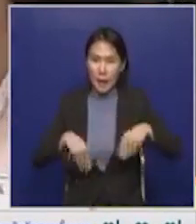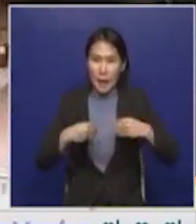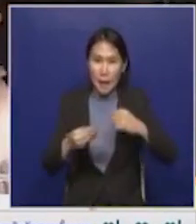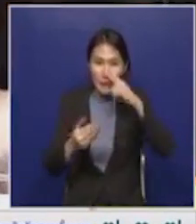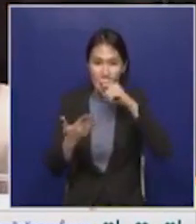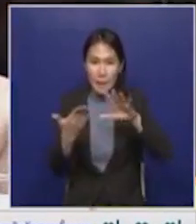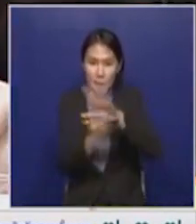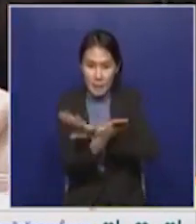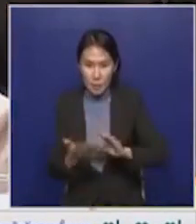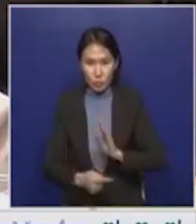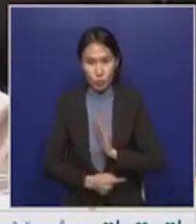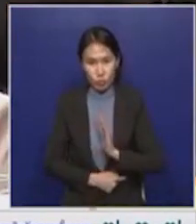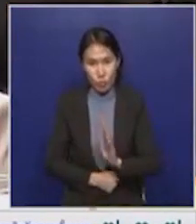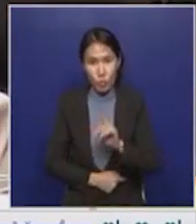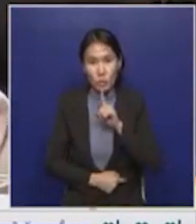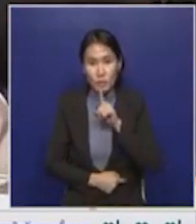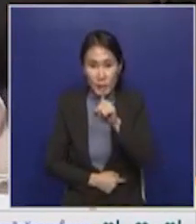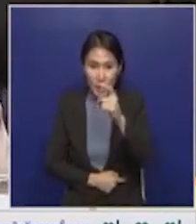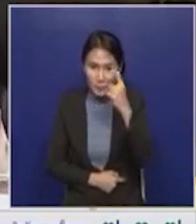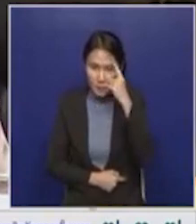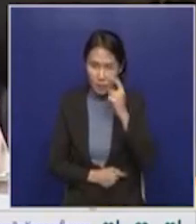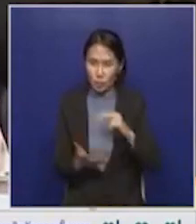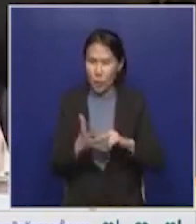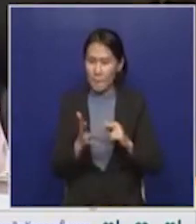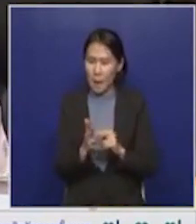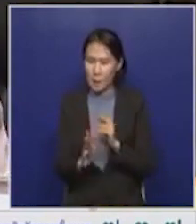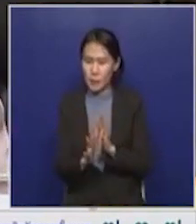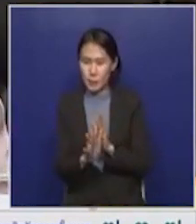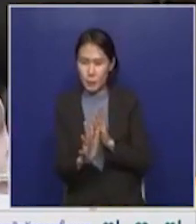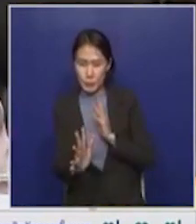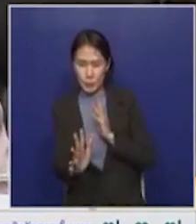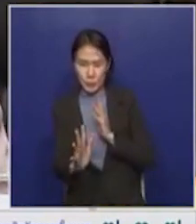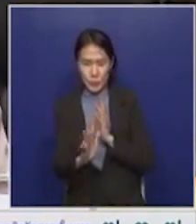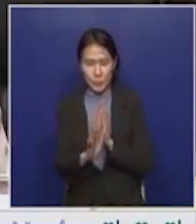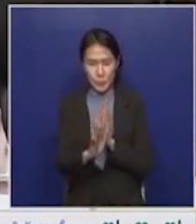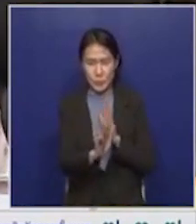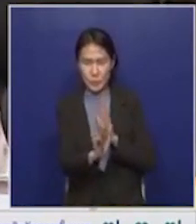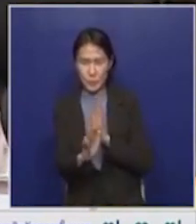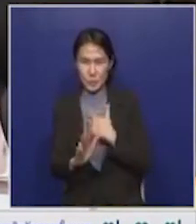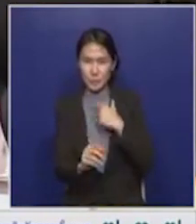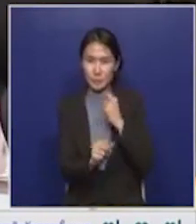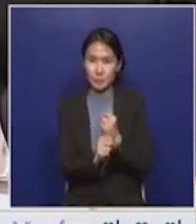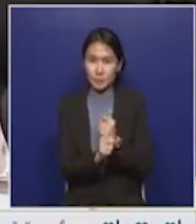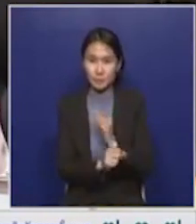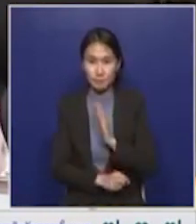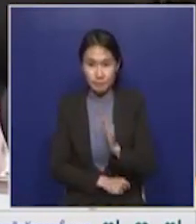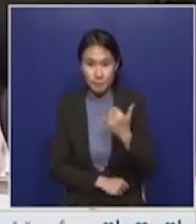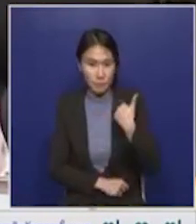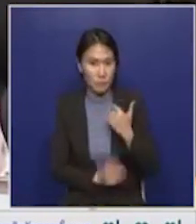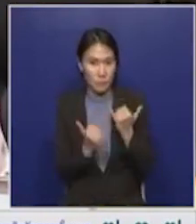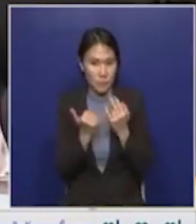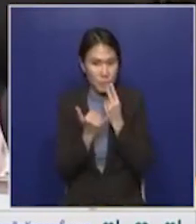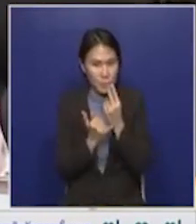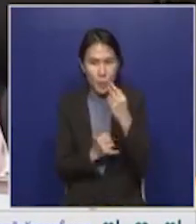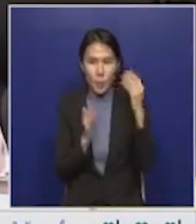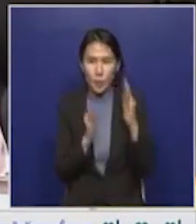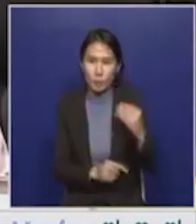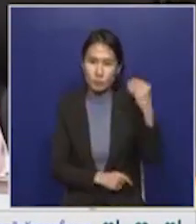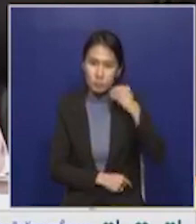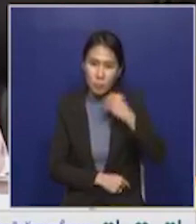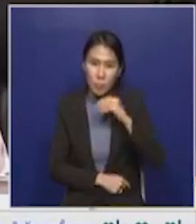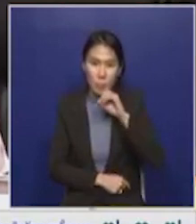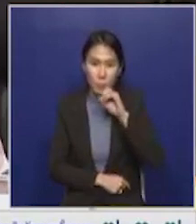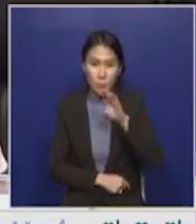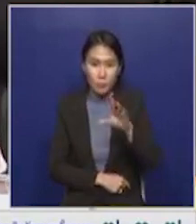ไม่ดับเองไม่เชื่องทำถามว่ามีการจัดแถวมั้ยยังไม่ปรากฏว่ามีการแตะแถวนั้นก็คือที่นักวิชาการกล่าวเสมอว่าสว